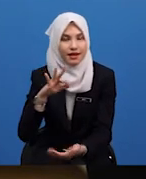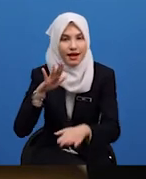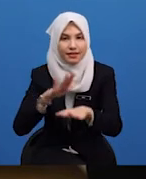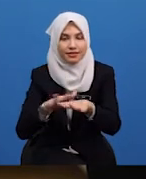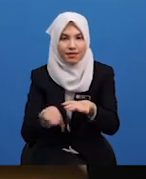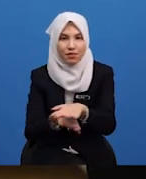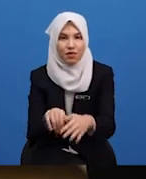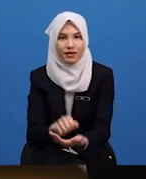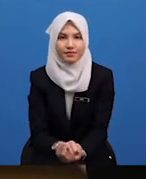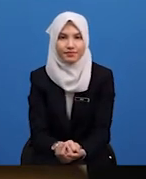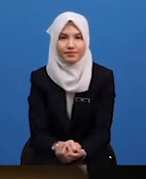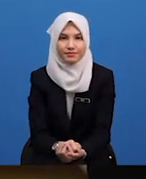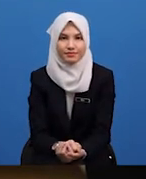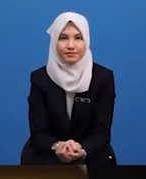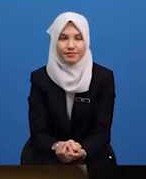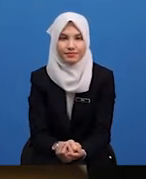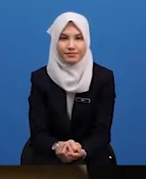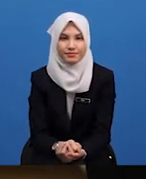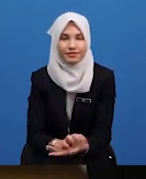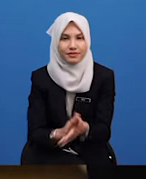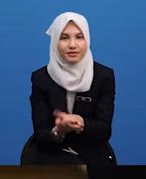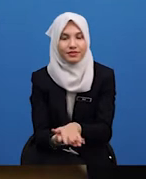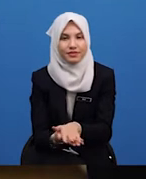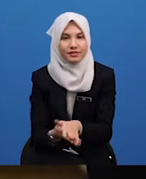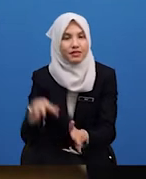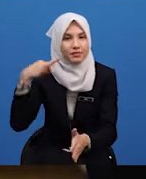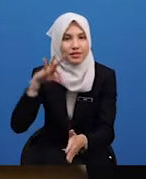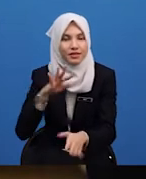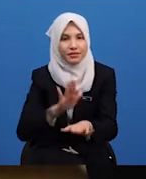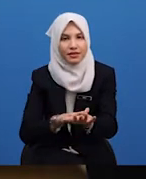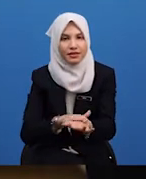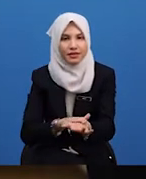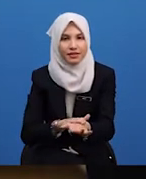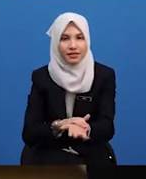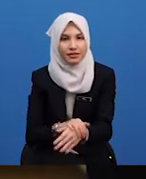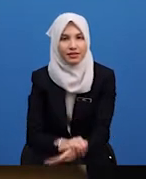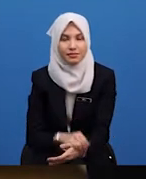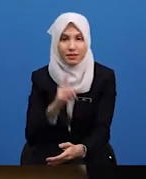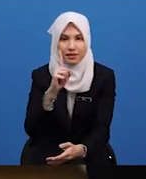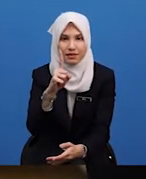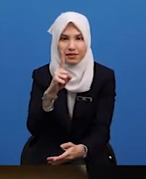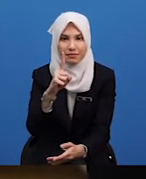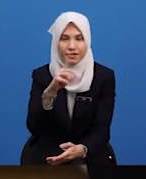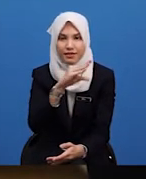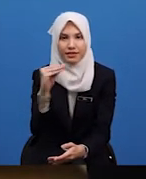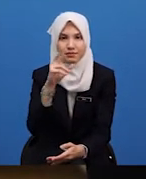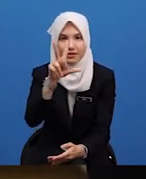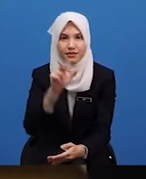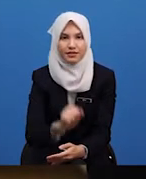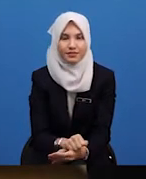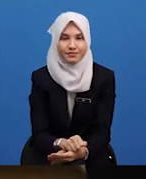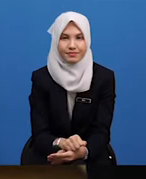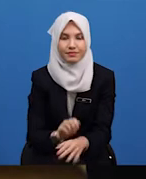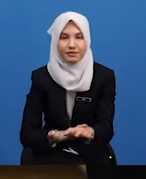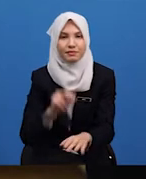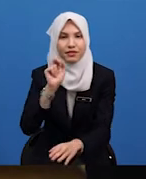bawah. Jadi tremolo itu kita petik pada beat pertama dan beat ketiga. Dan pada